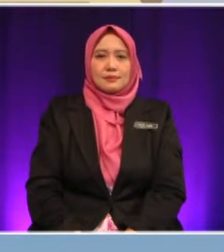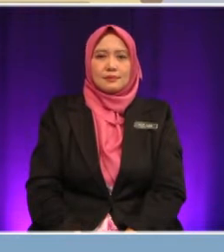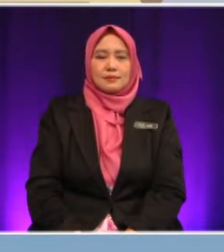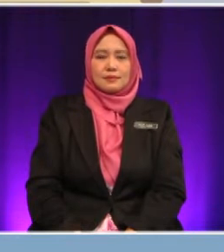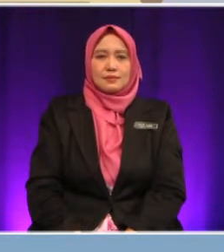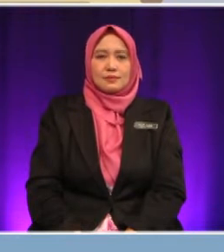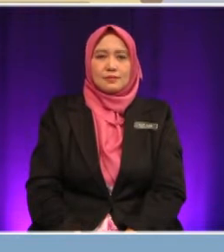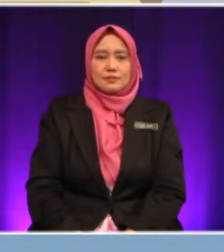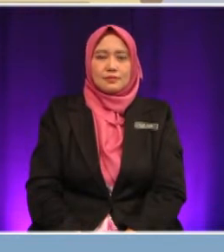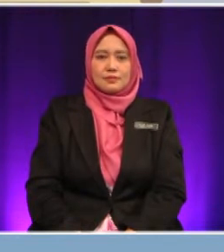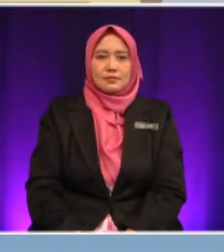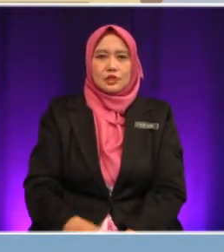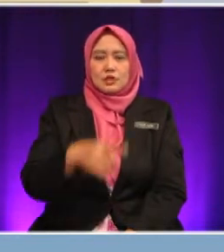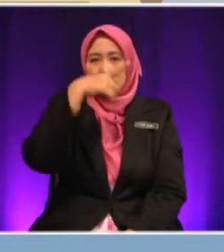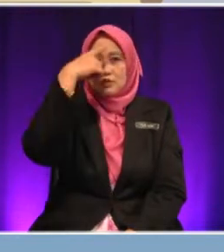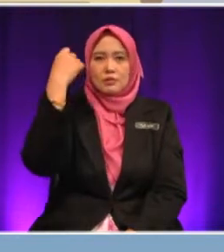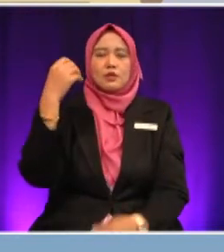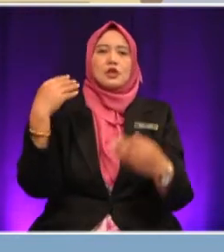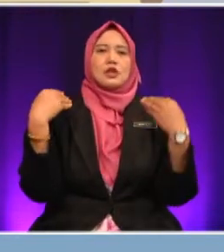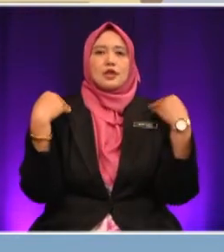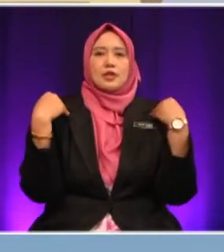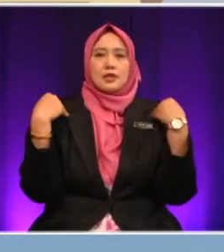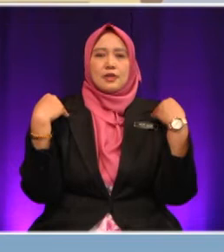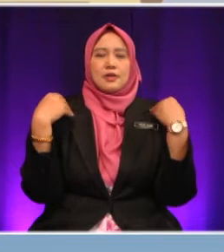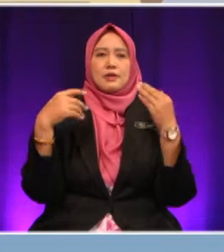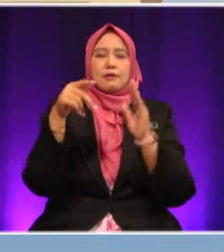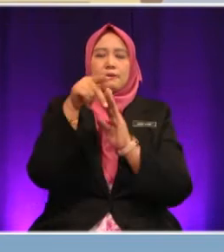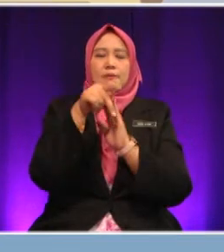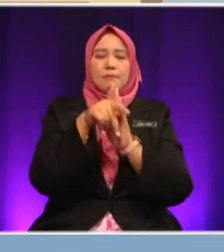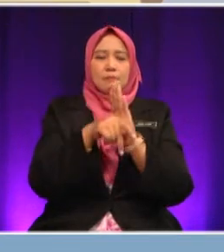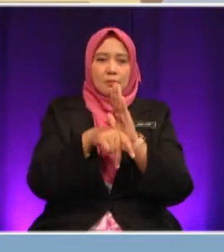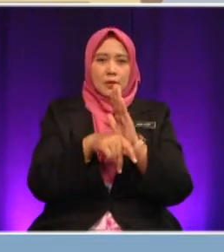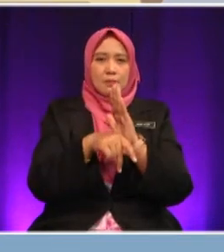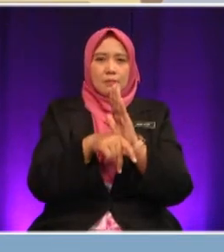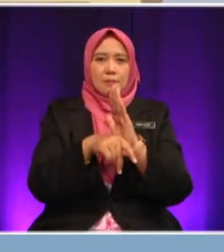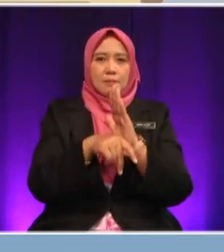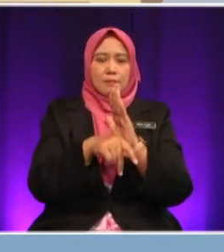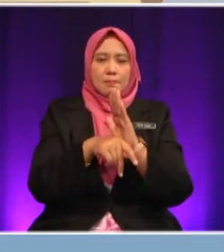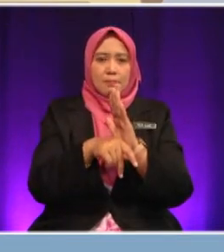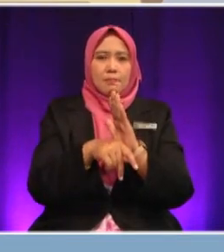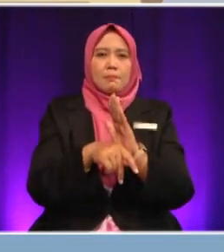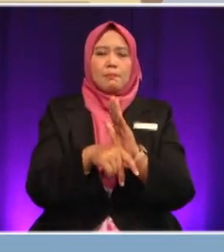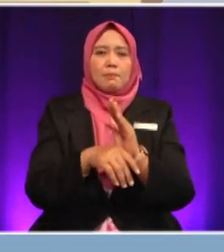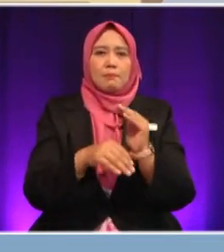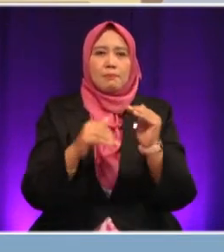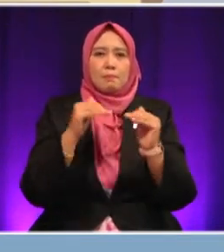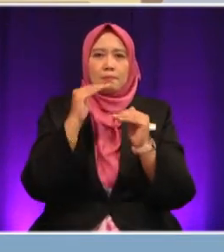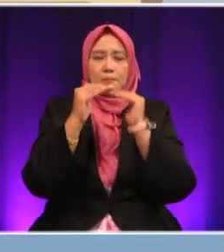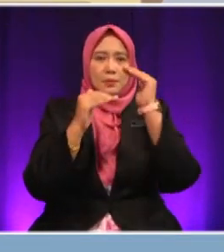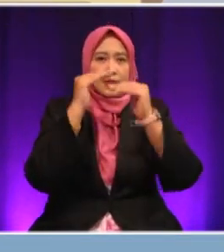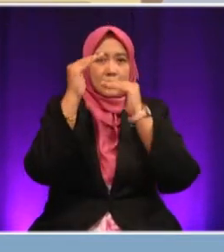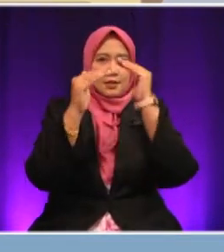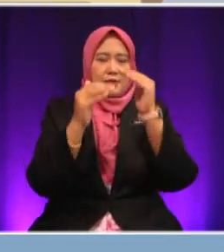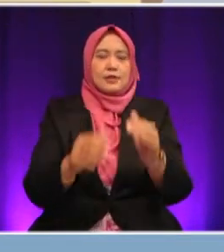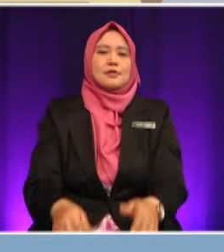Hai sebab ada membangun pembangun Hai aja pembangunan perisian dibina